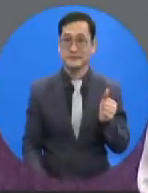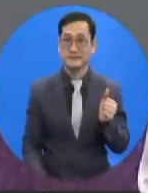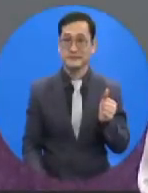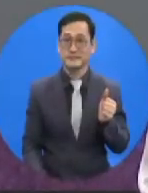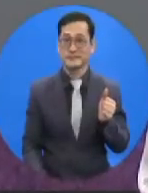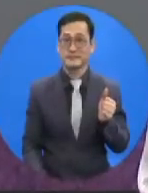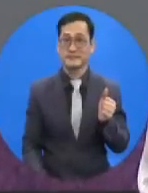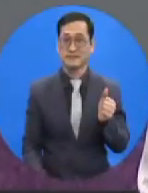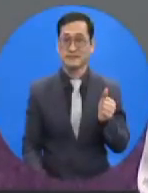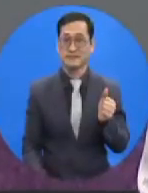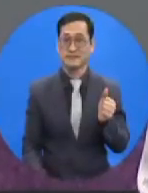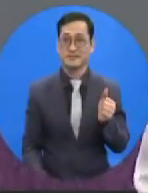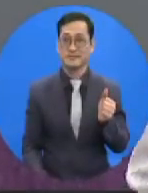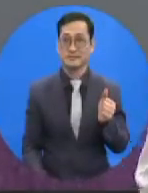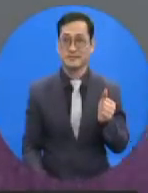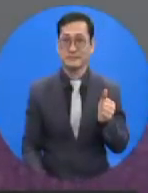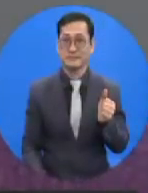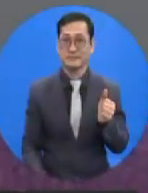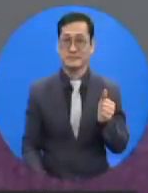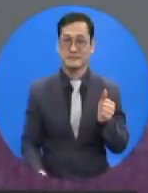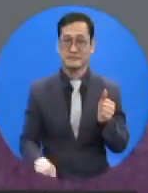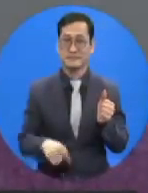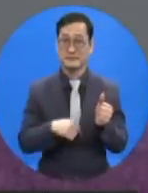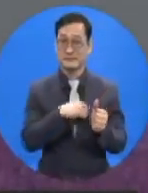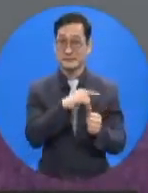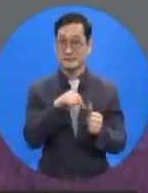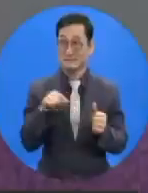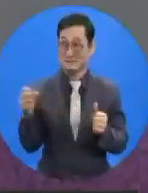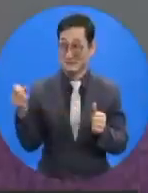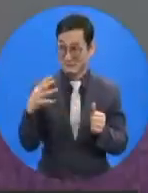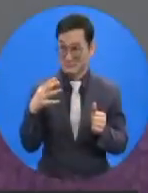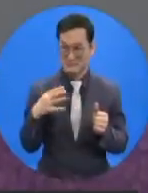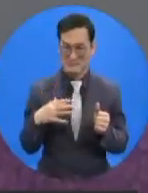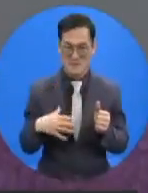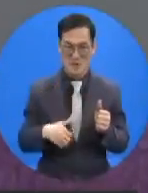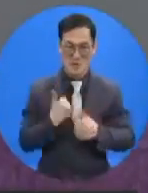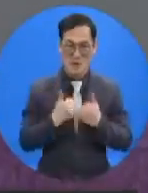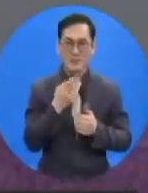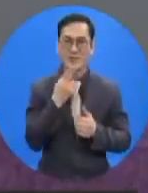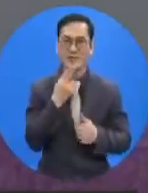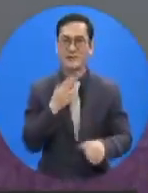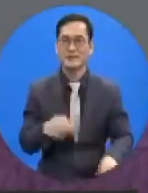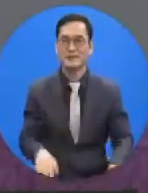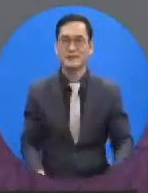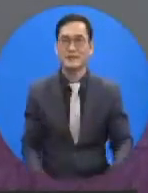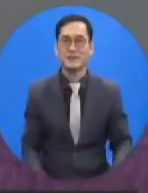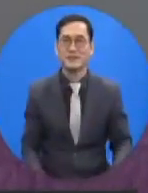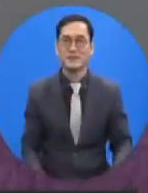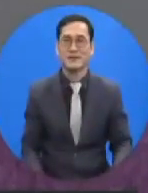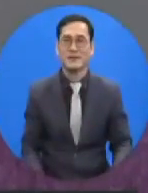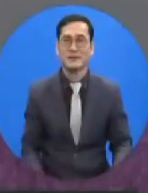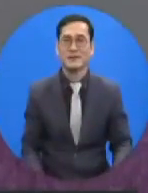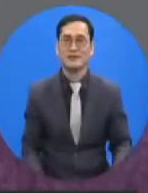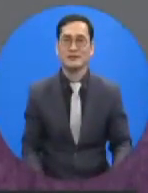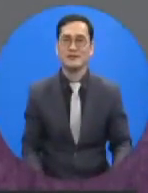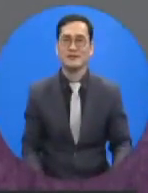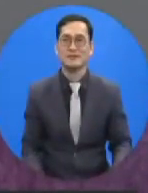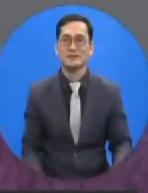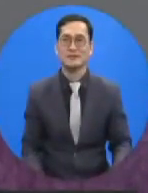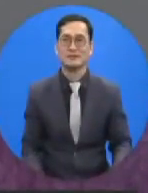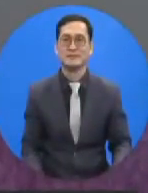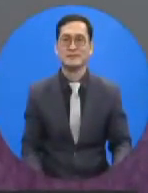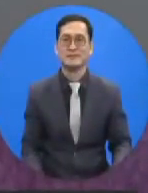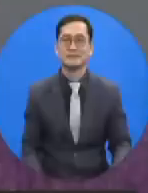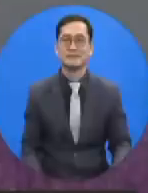확실하게 알고요. 민주당 분위기는 좀 어때요? 그 당시에 논평을 저희가 낼 이유가 없었습니다. 공천도 너무 다 끝난 다음에 나중에 예. 오셨기